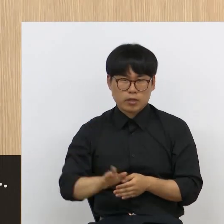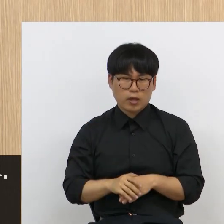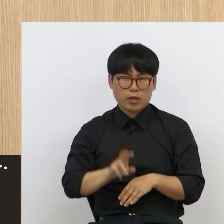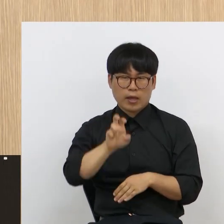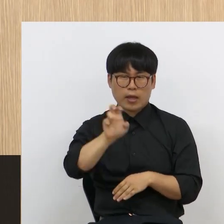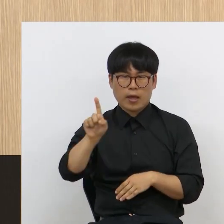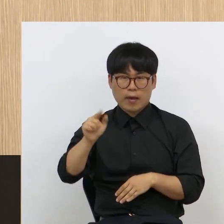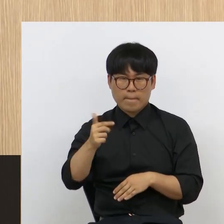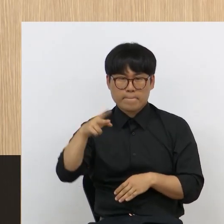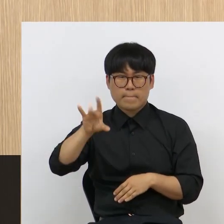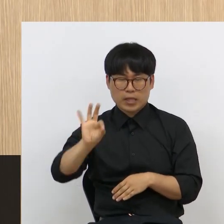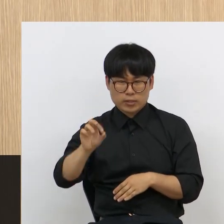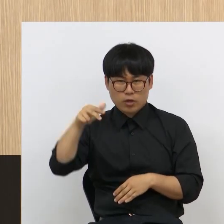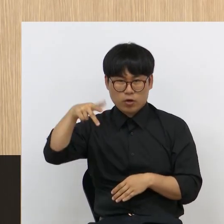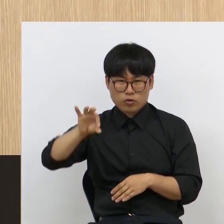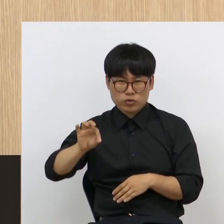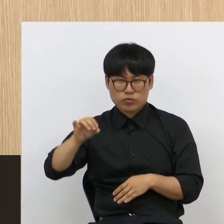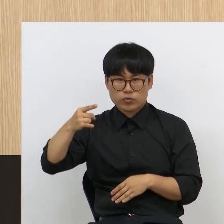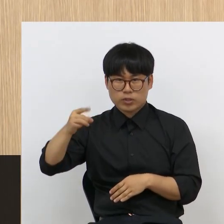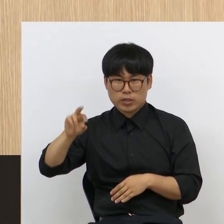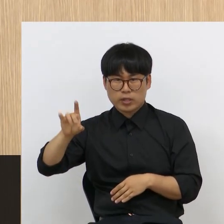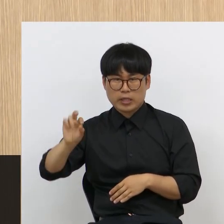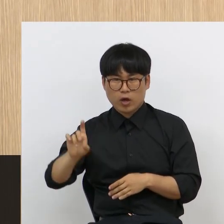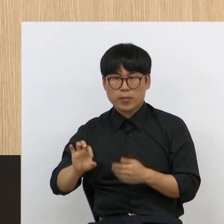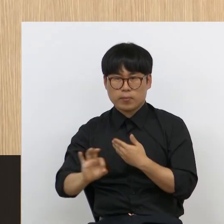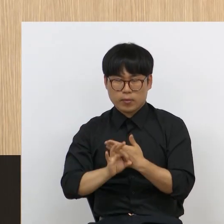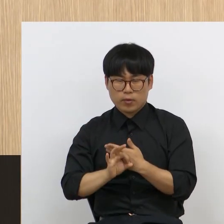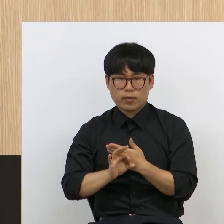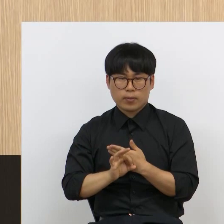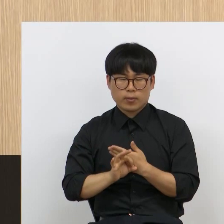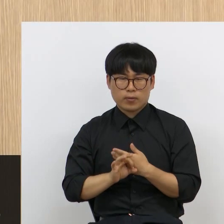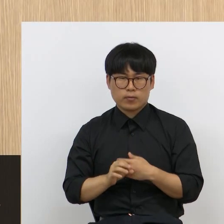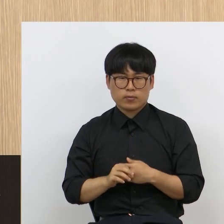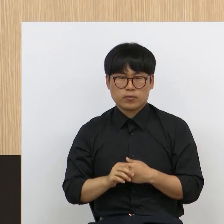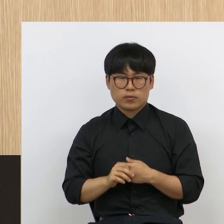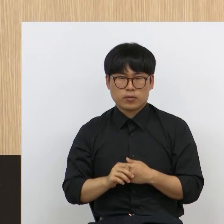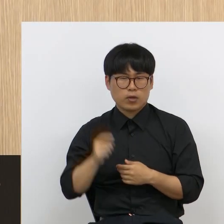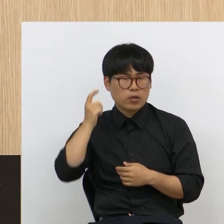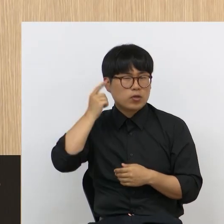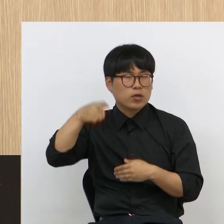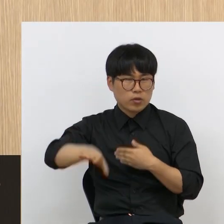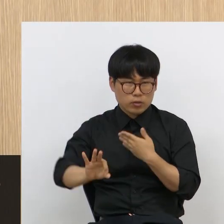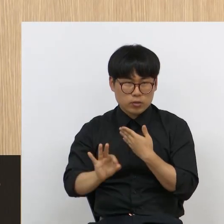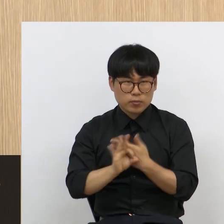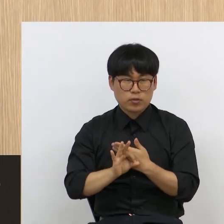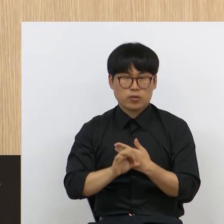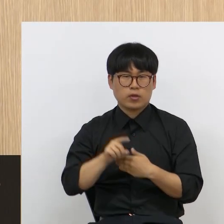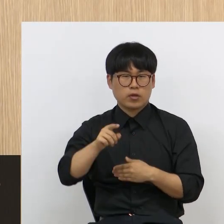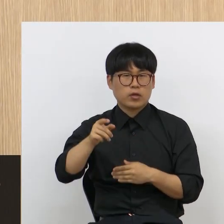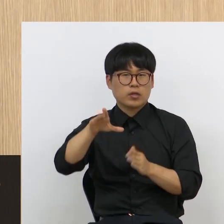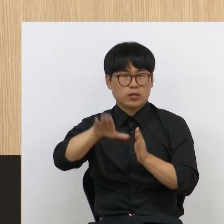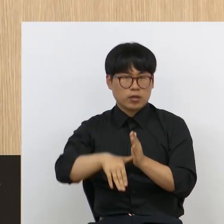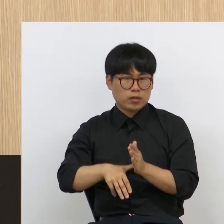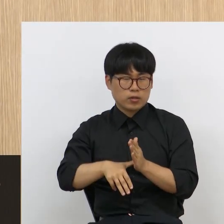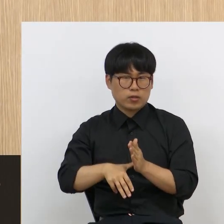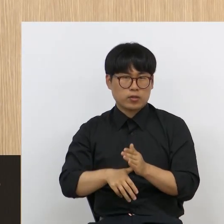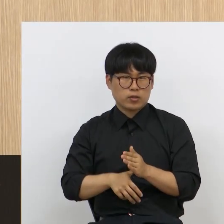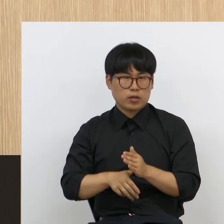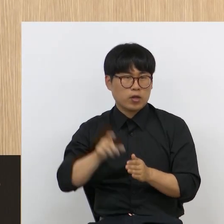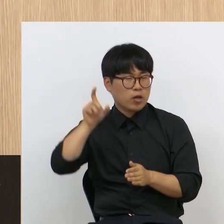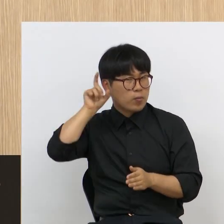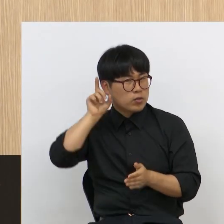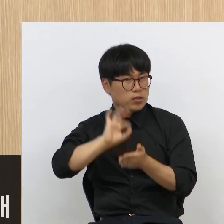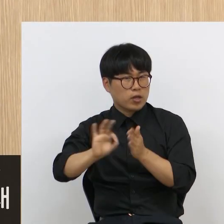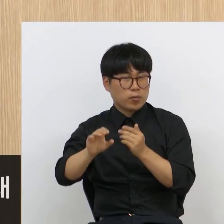중이염이다. 만성 중이염으로 귀가 많이 깨졌고 그 결과 청력이 떨어졌다. 그래서 이제 보청기로 안 되고 인공호흡을 써야 된다. 얼마든지